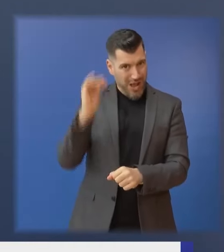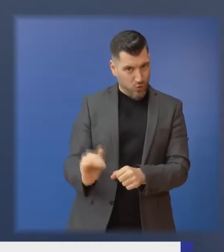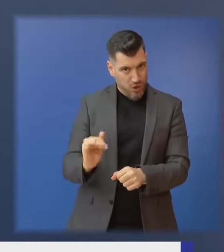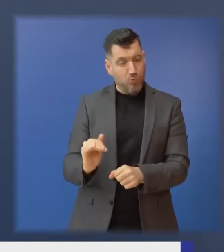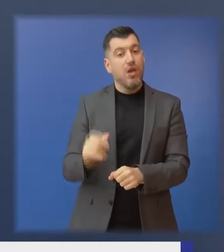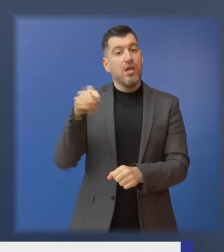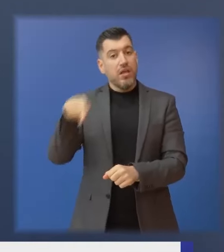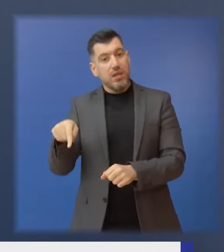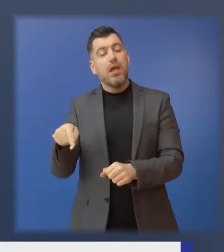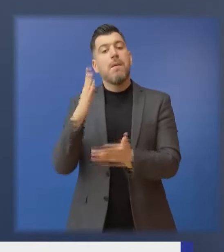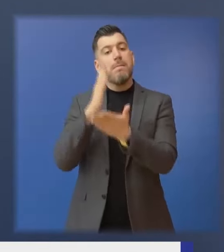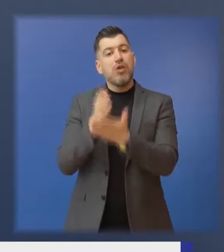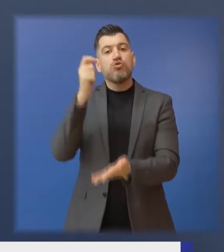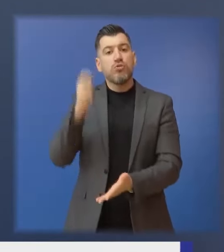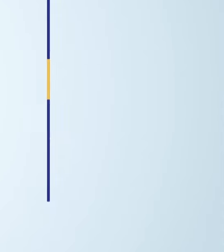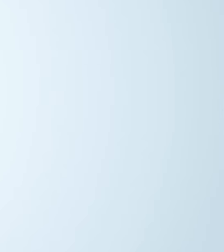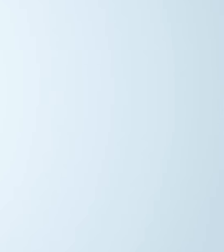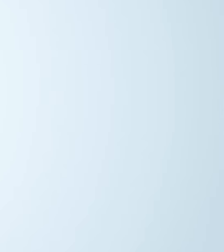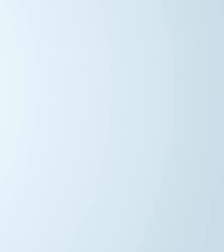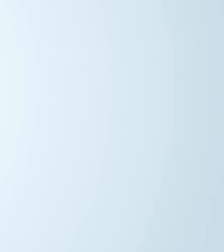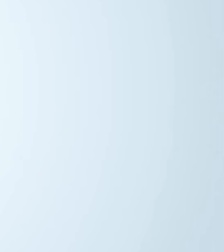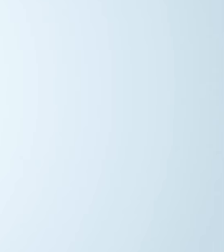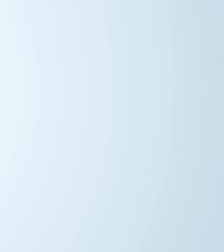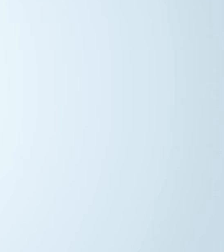15.00 ως το τέλος της τετραετίας